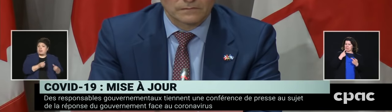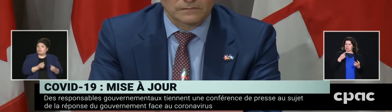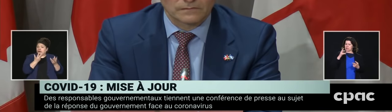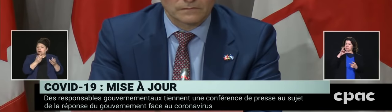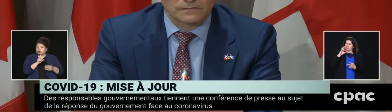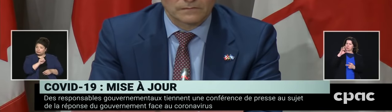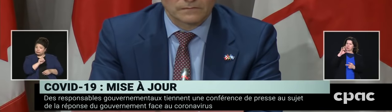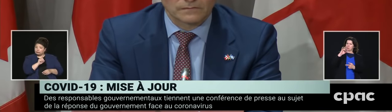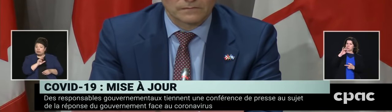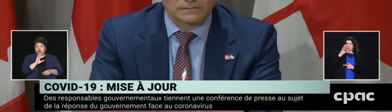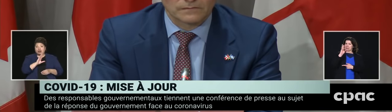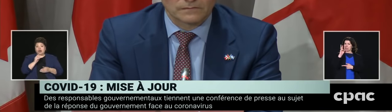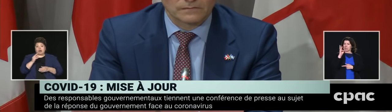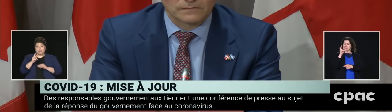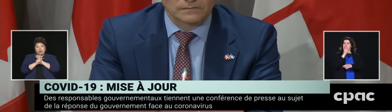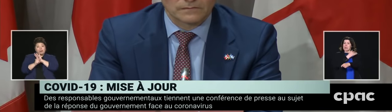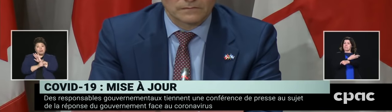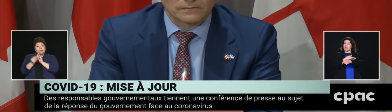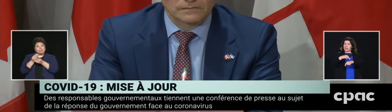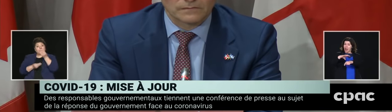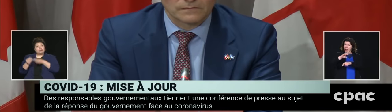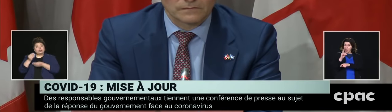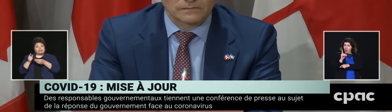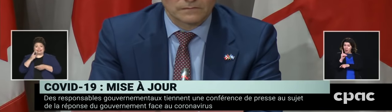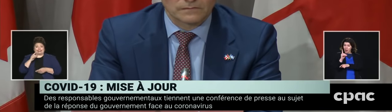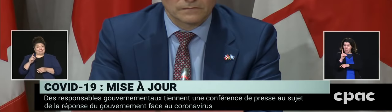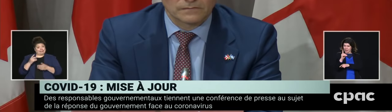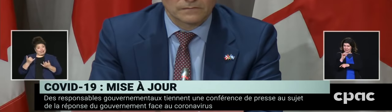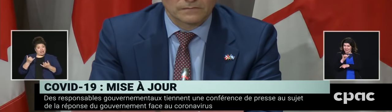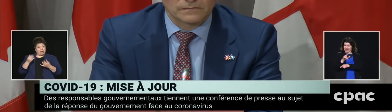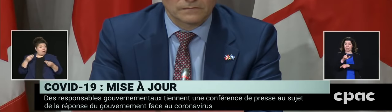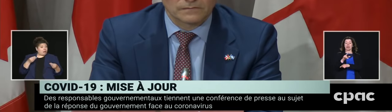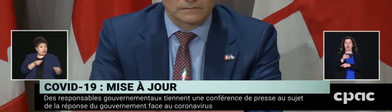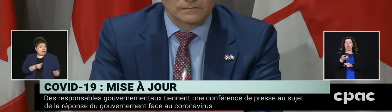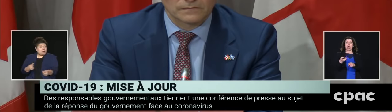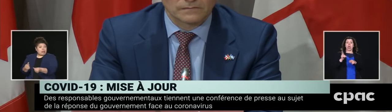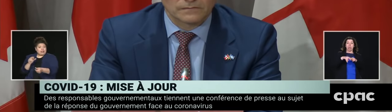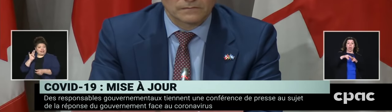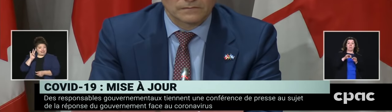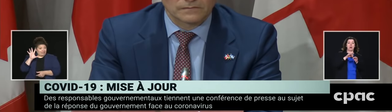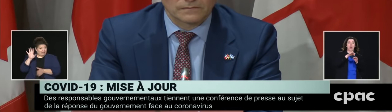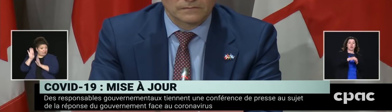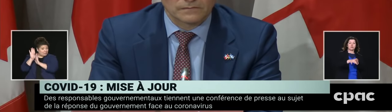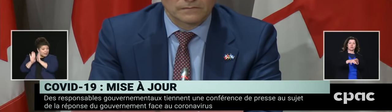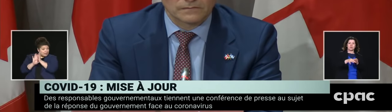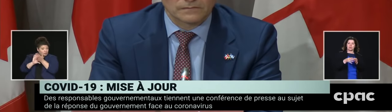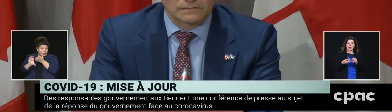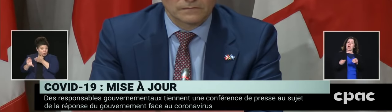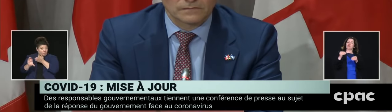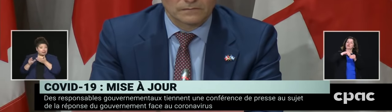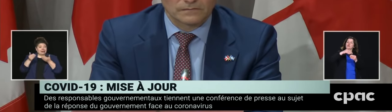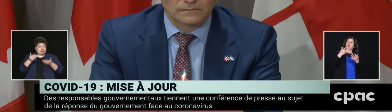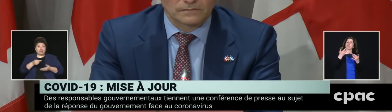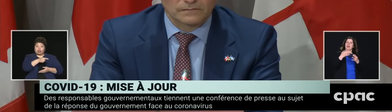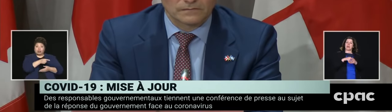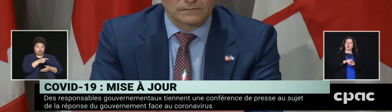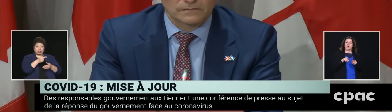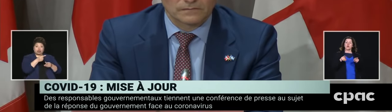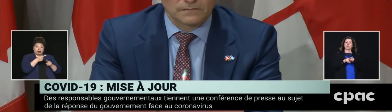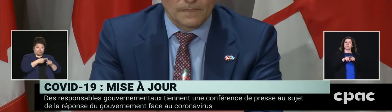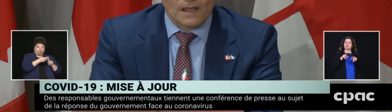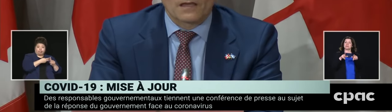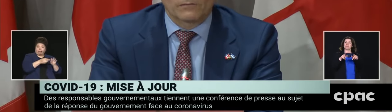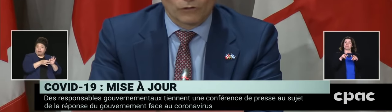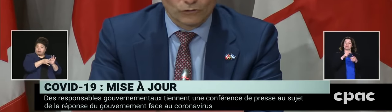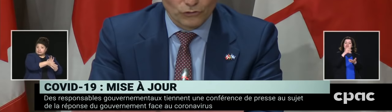ça s'élèverait de plus? Et aussi, des demandes qui ont été reçues, combien ont été traitées jusqu'à présent?